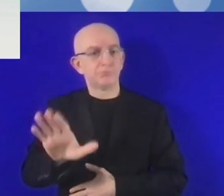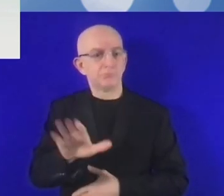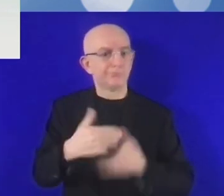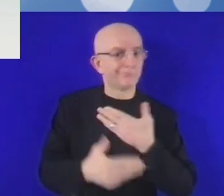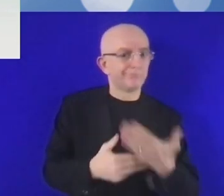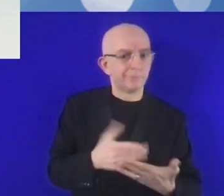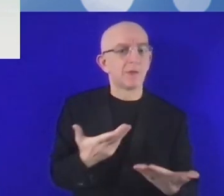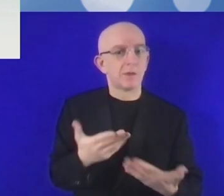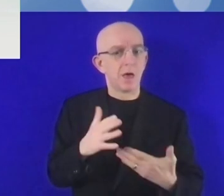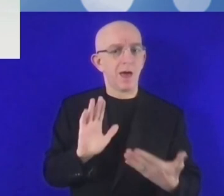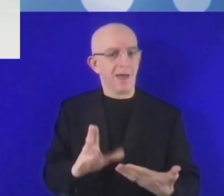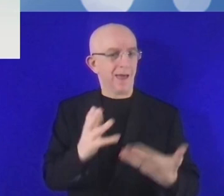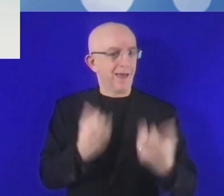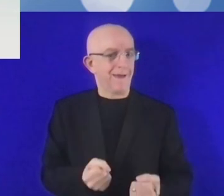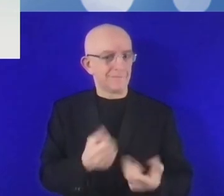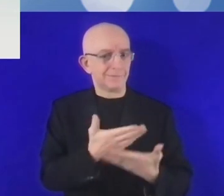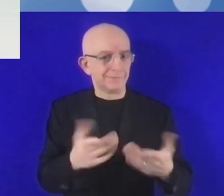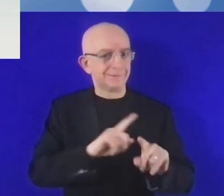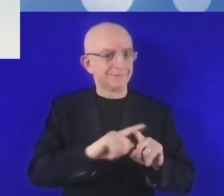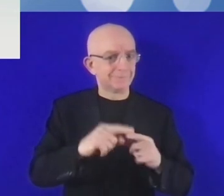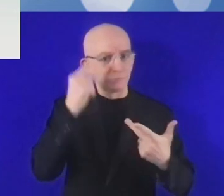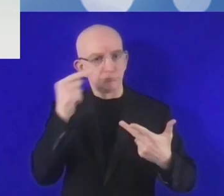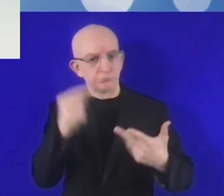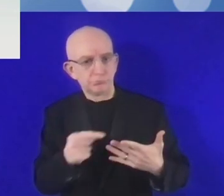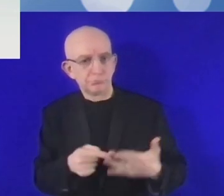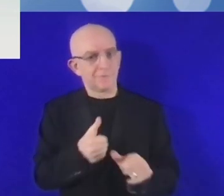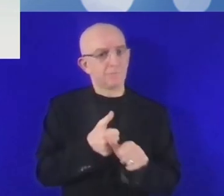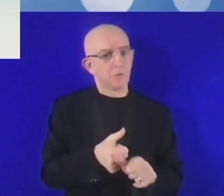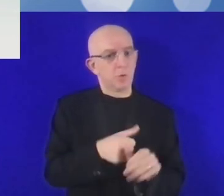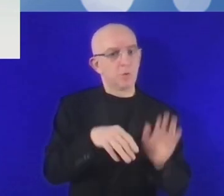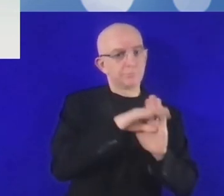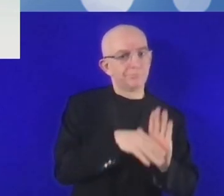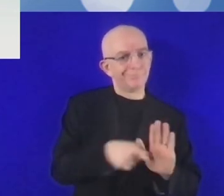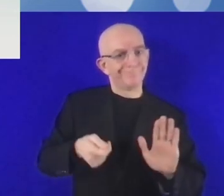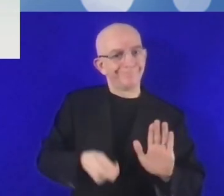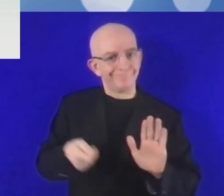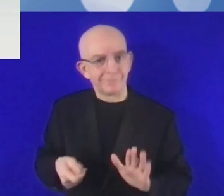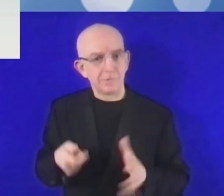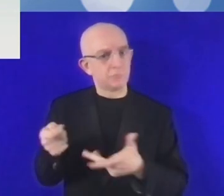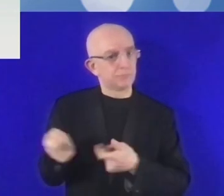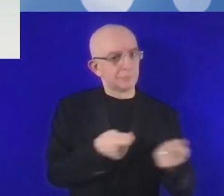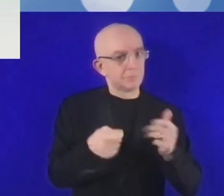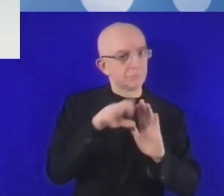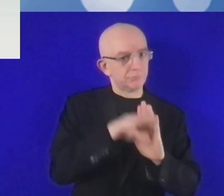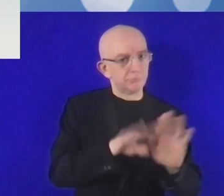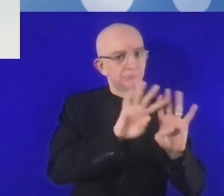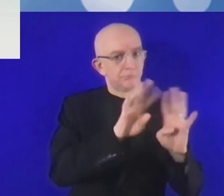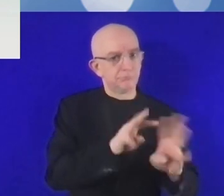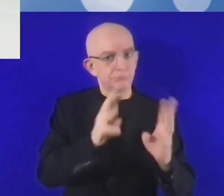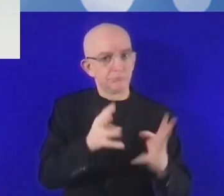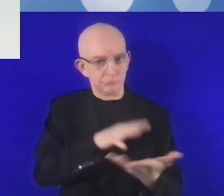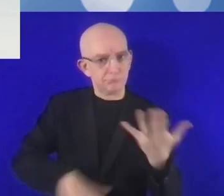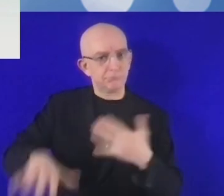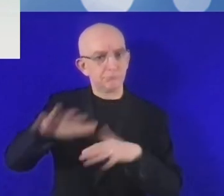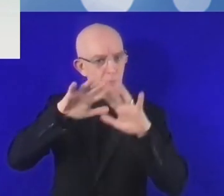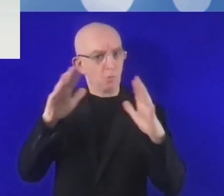большего количества людей был гарантирован. Мы должны также позаботиться о регулировании и законодательно-правовой